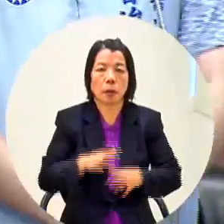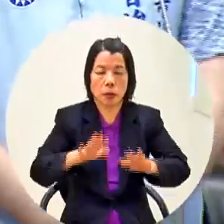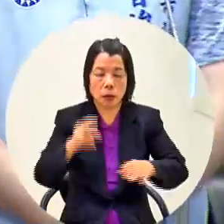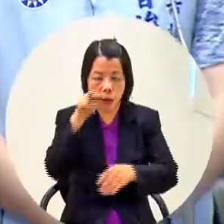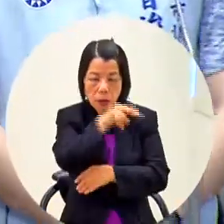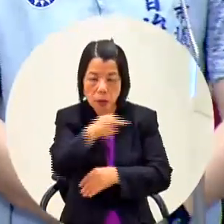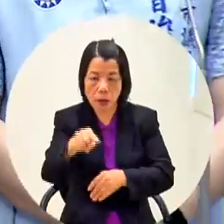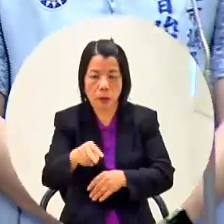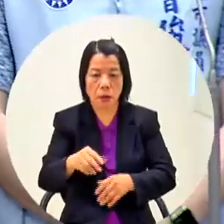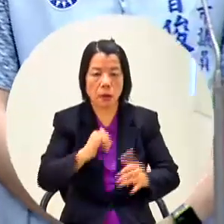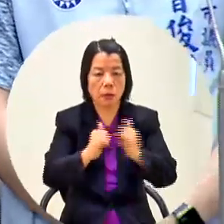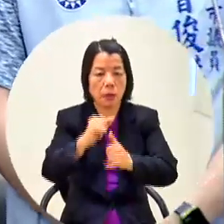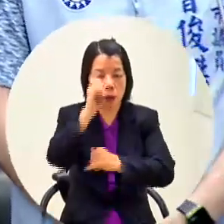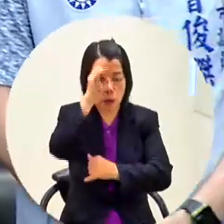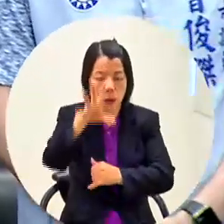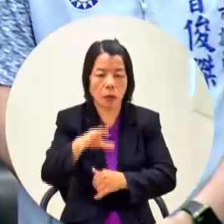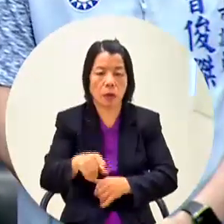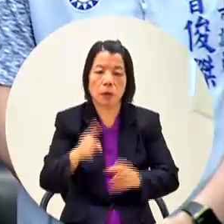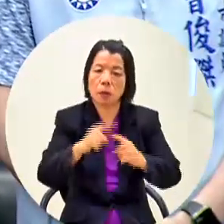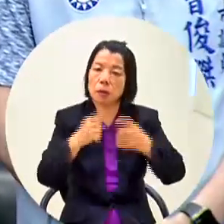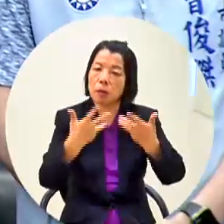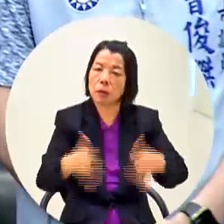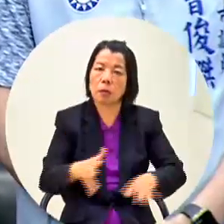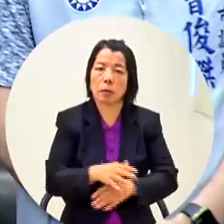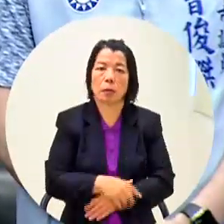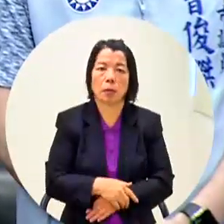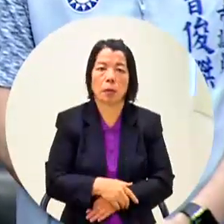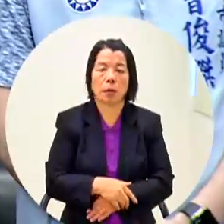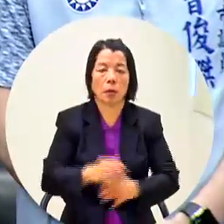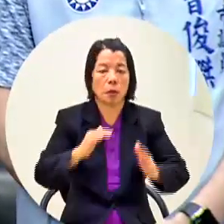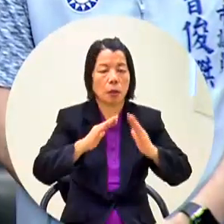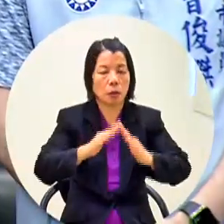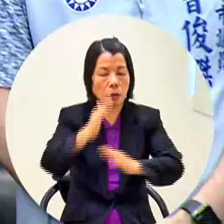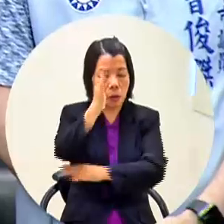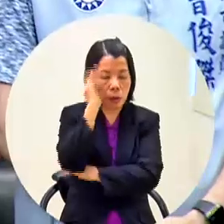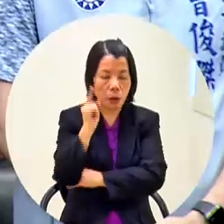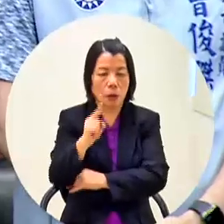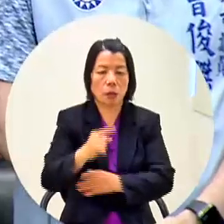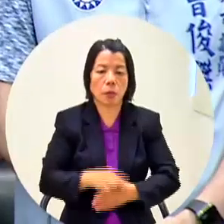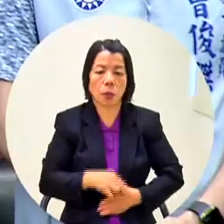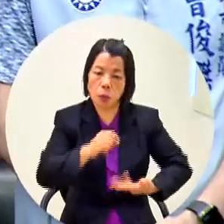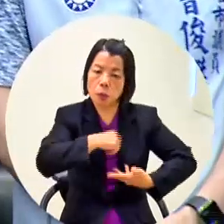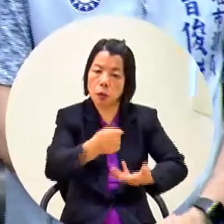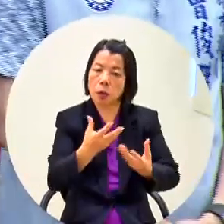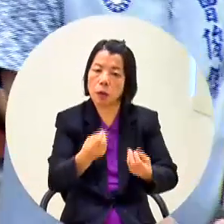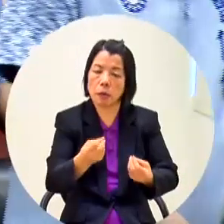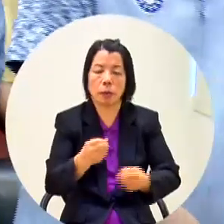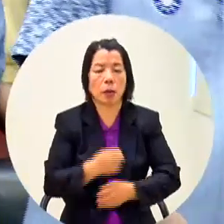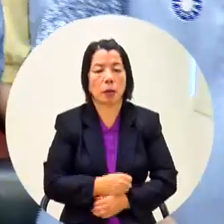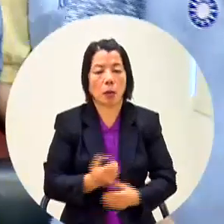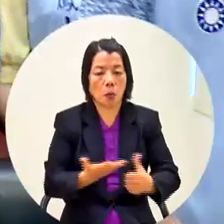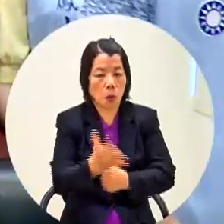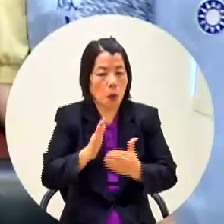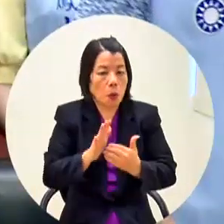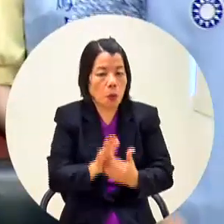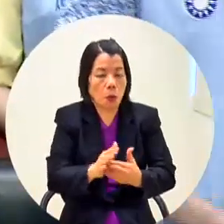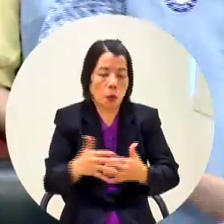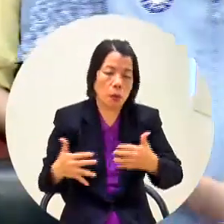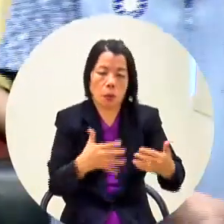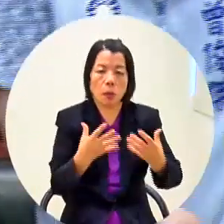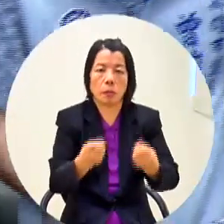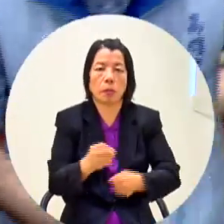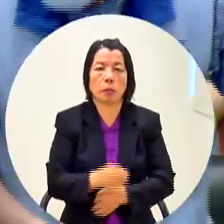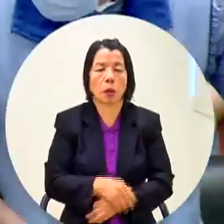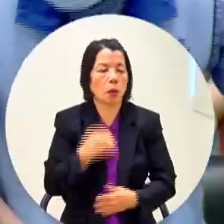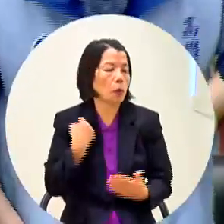进党团那么多人，却没有给我们市政府一个量测和一个防疫上的咨询，我们非常遗